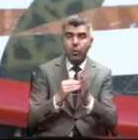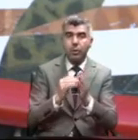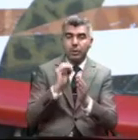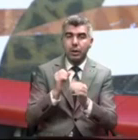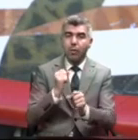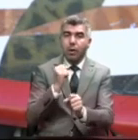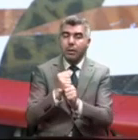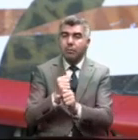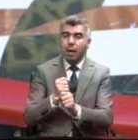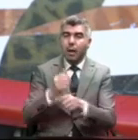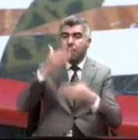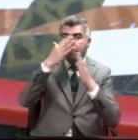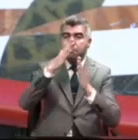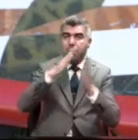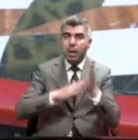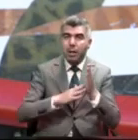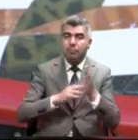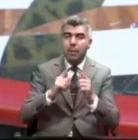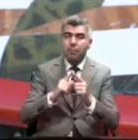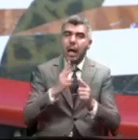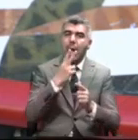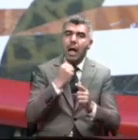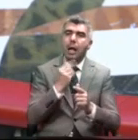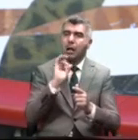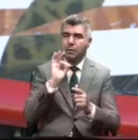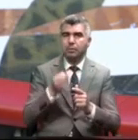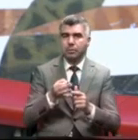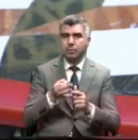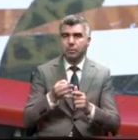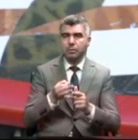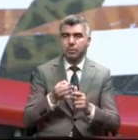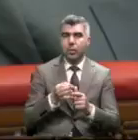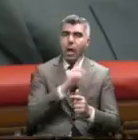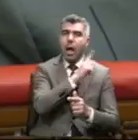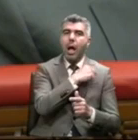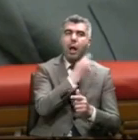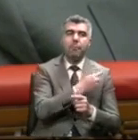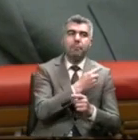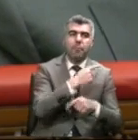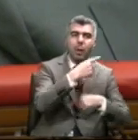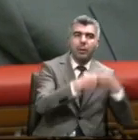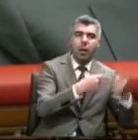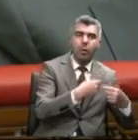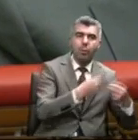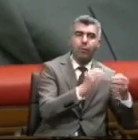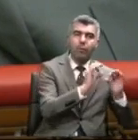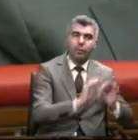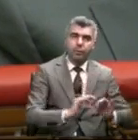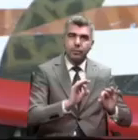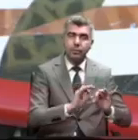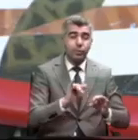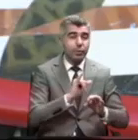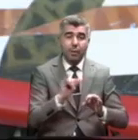الكفاءات المغربيه حلال عليكم حلال علينا حرام عليكم الانفتاح عنده